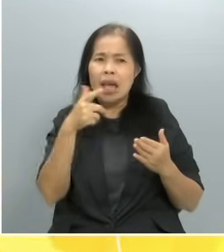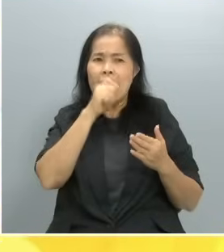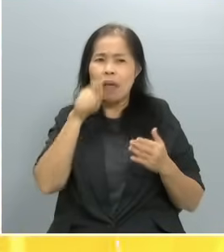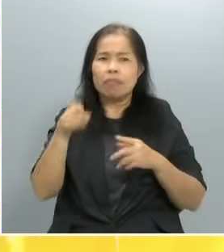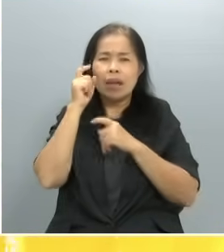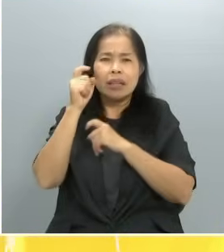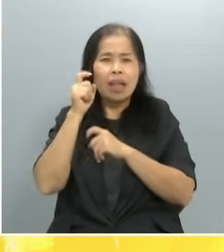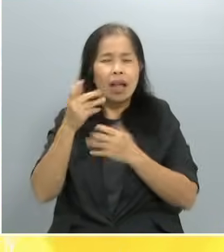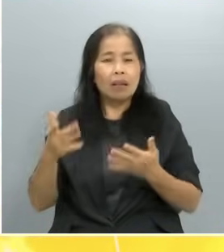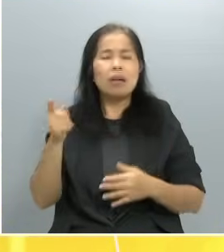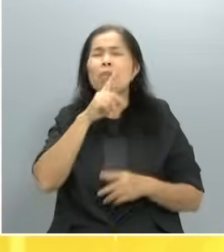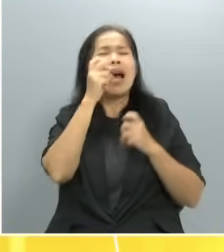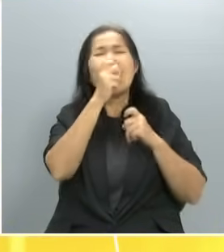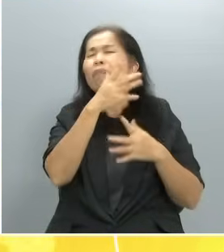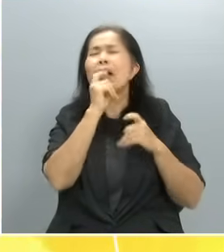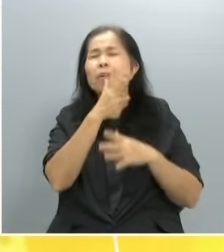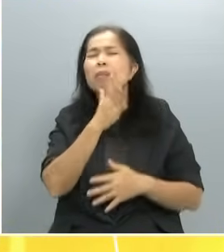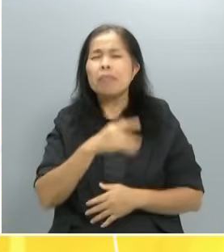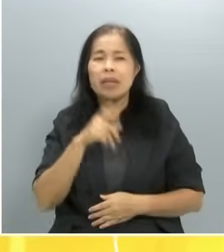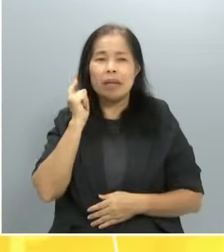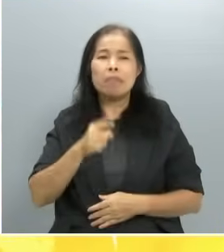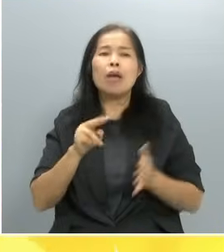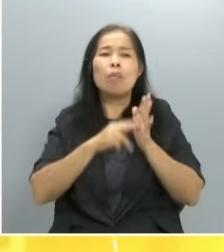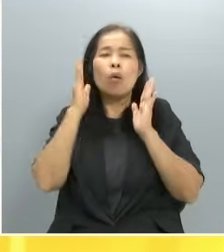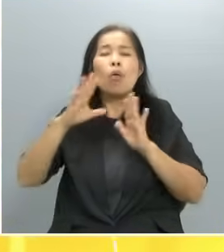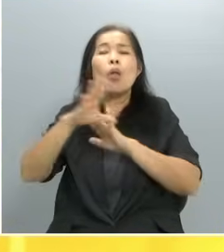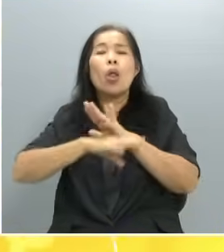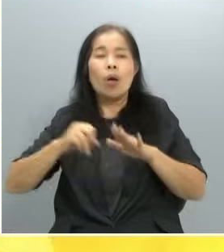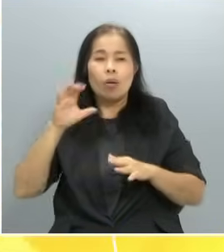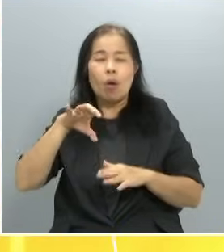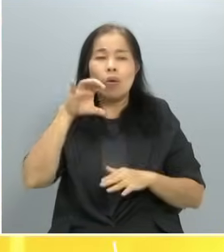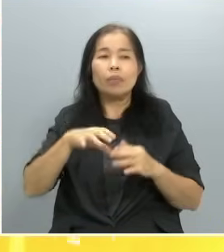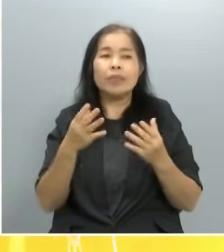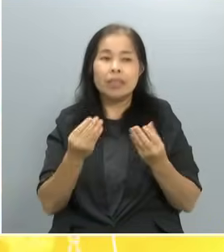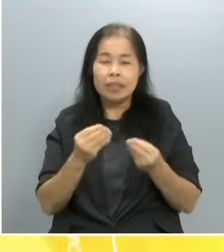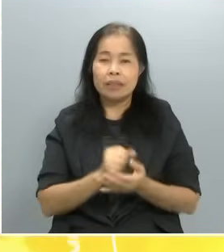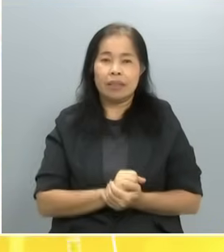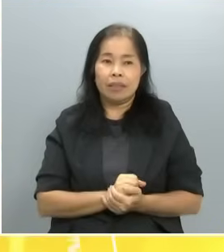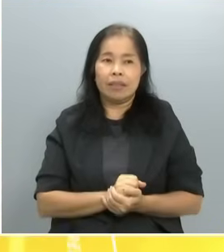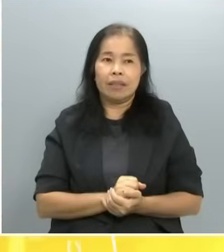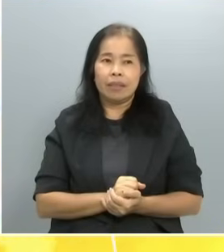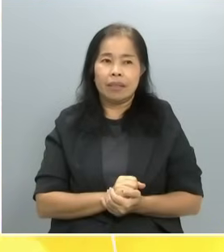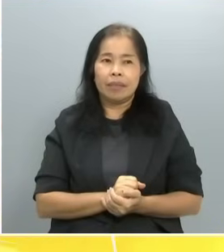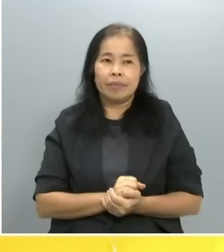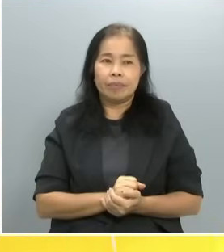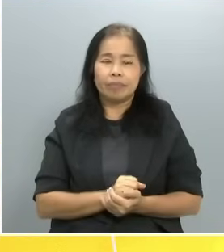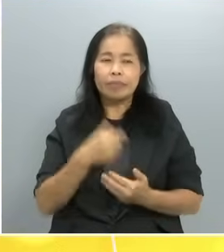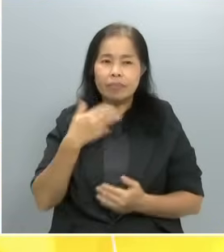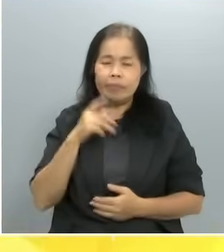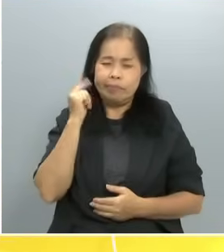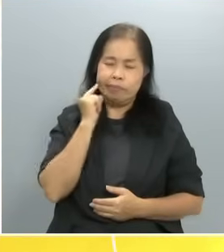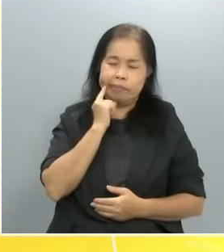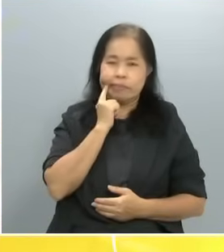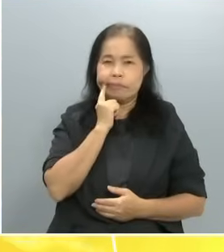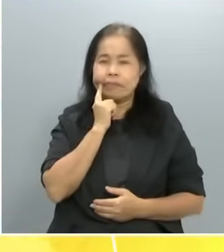มิจฉาชีพบอกไม่อันตรายอันนี้แหละแอปถูกต้องของกรมที่ดินโถคุณแม่มันเตือนแล้วนะ